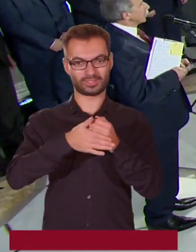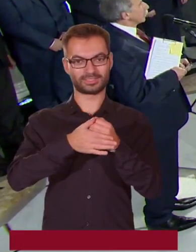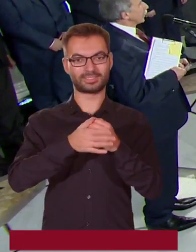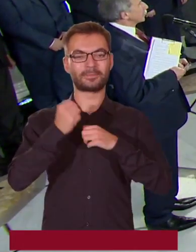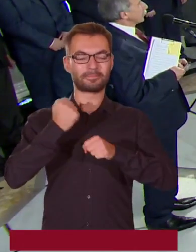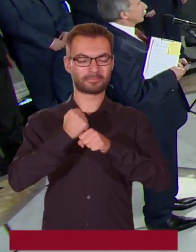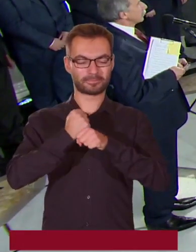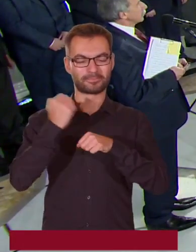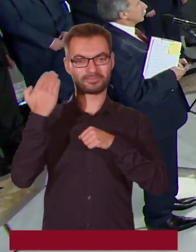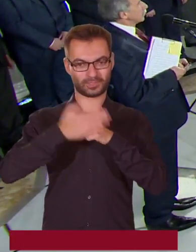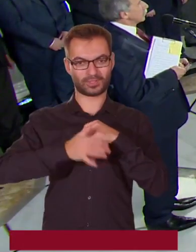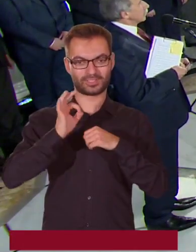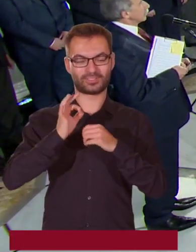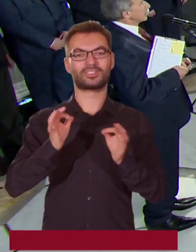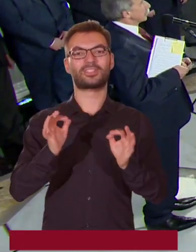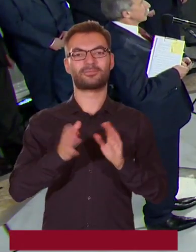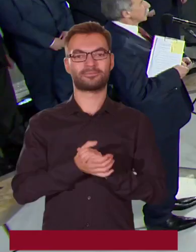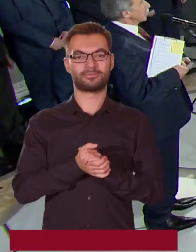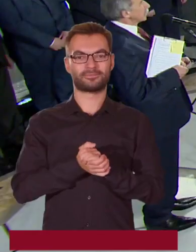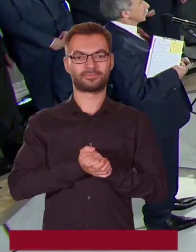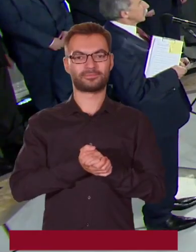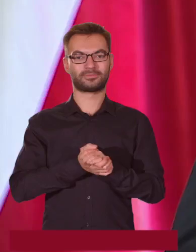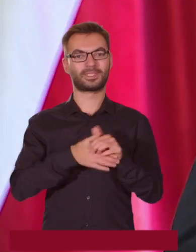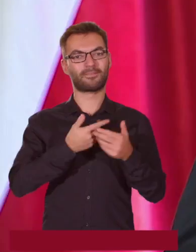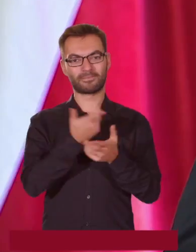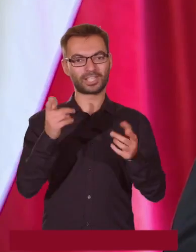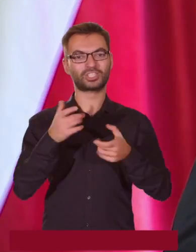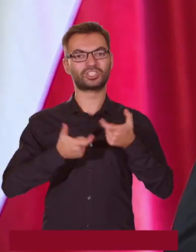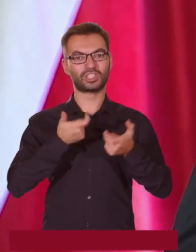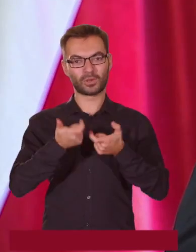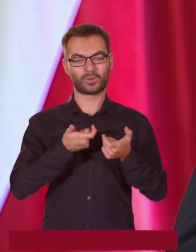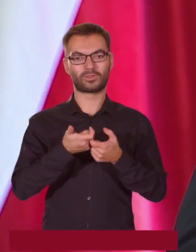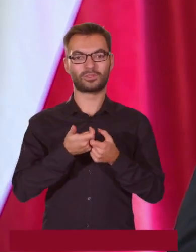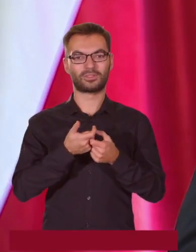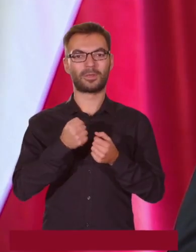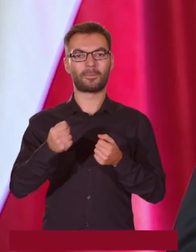Dzieła, którego państwo posłowie jesteście autorami.